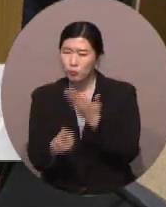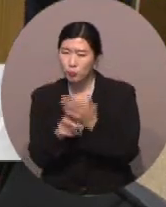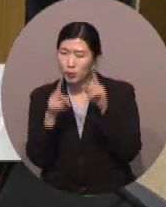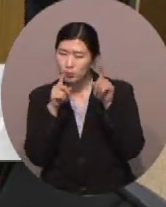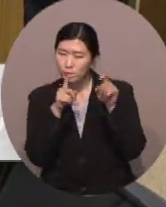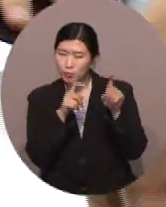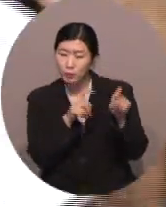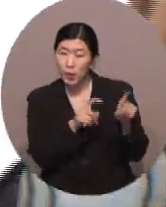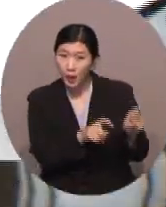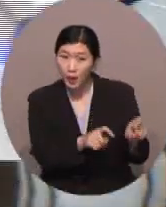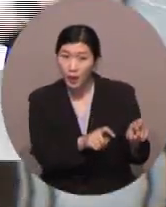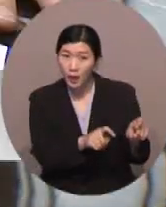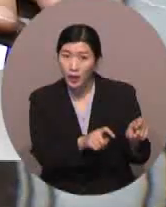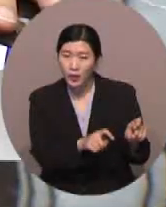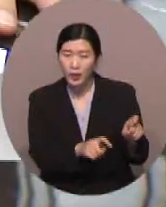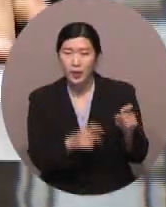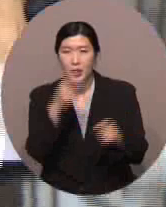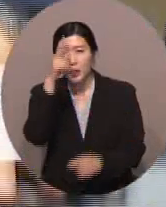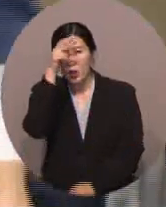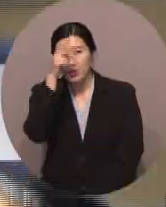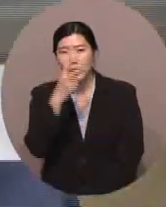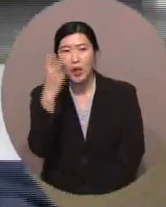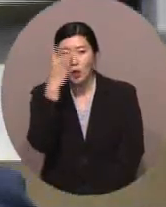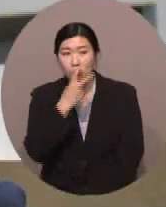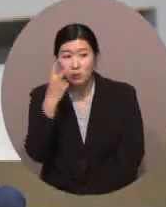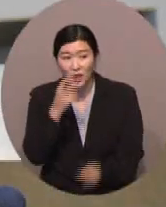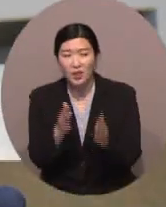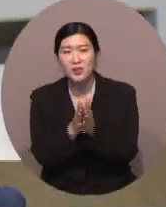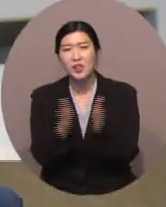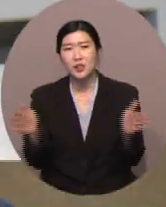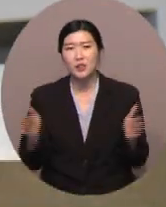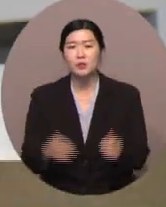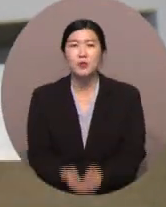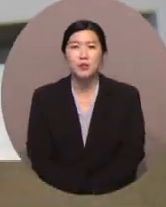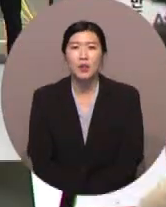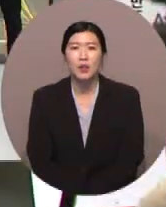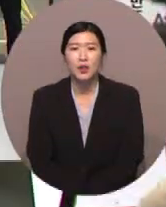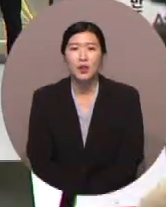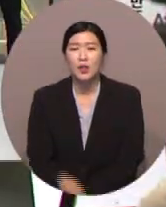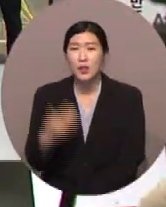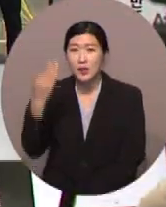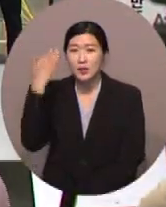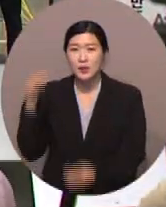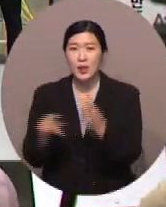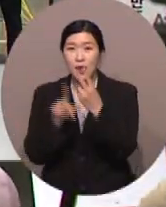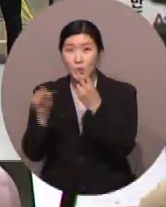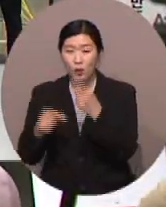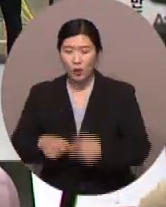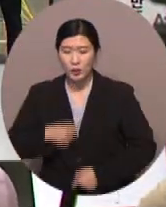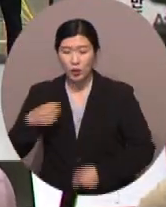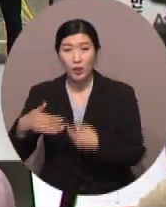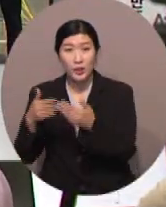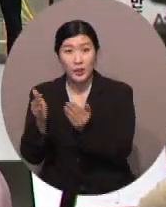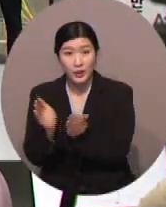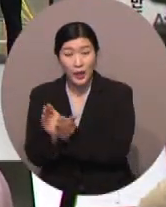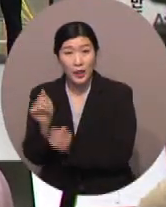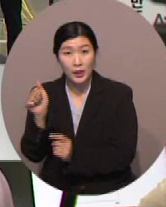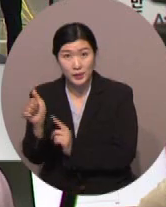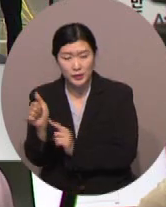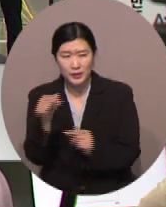수사를 요청하면서 경찰 수사가 재개된 것으로 알려졌습니다 앞서 지난 2월 정의당 세종시닭은